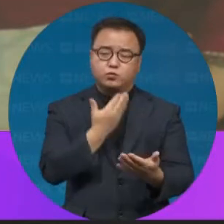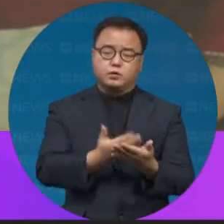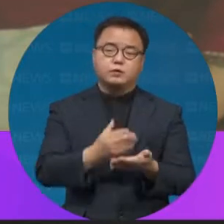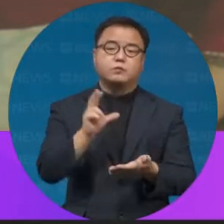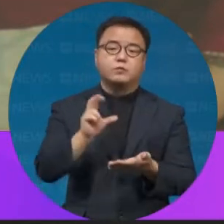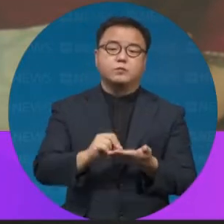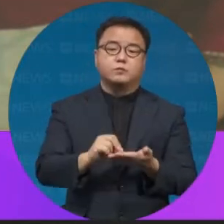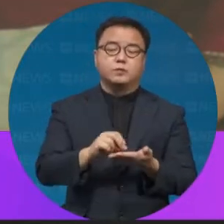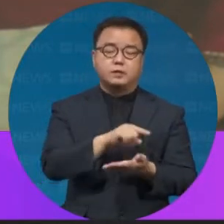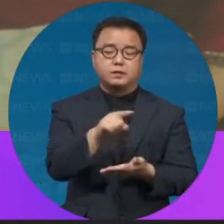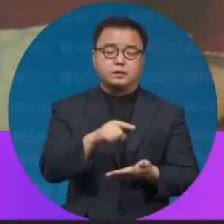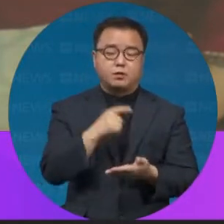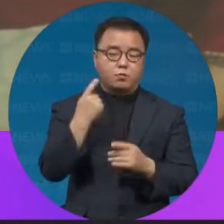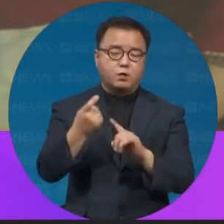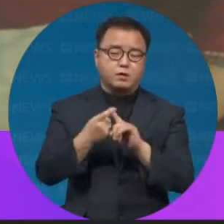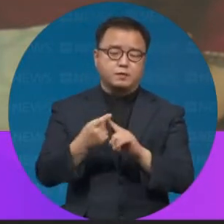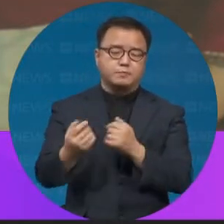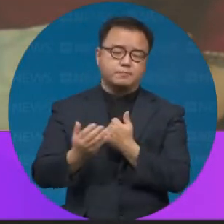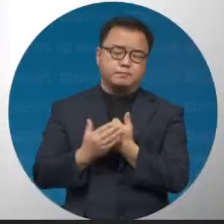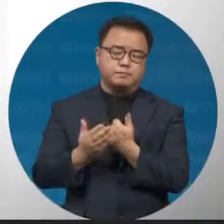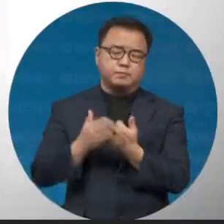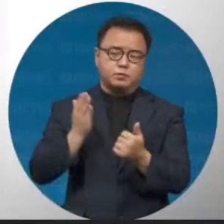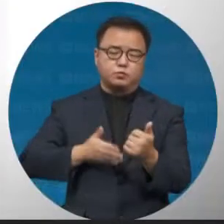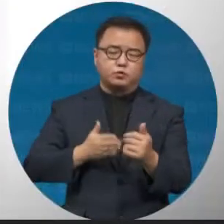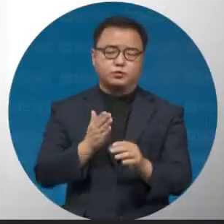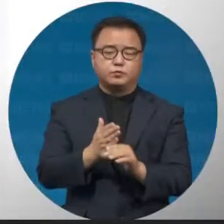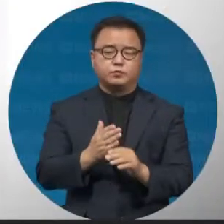호소하고 있습니다. 뉴스에서 들어보시죠.